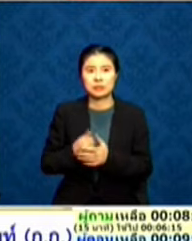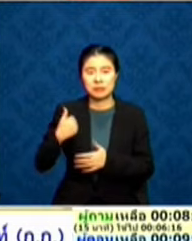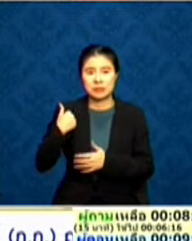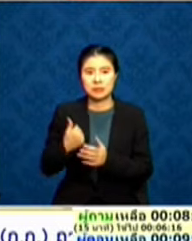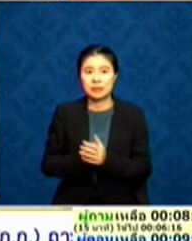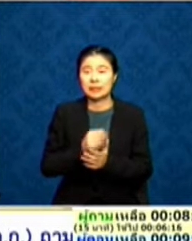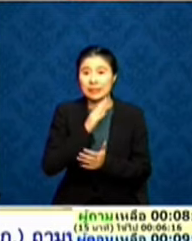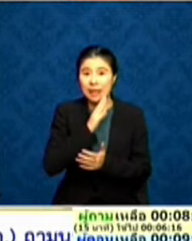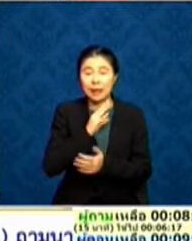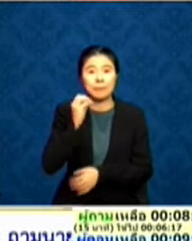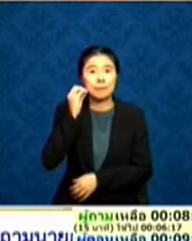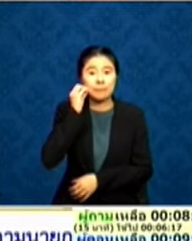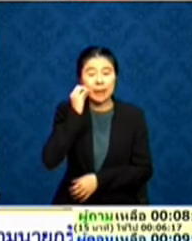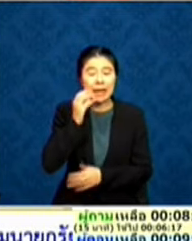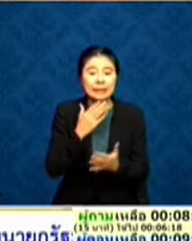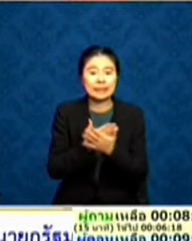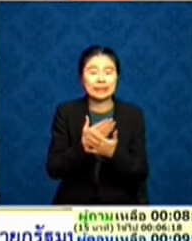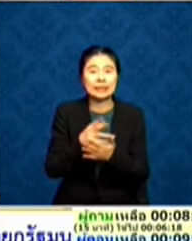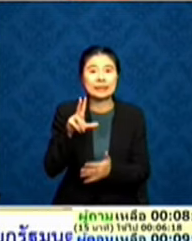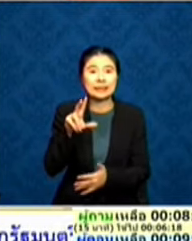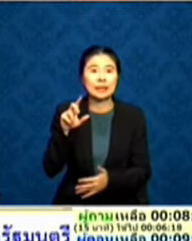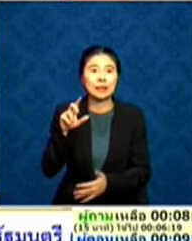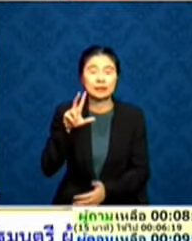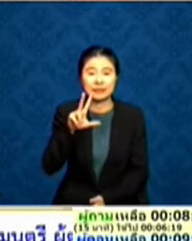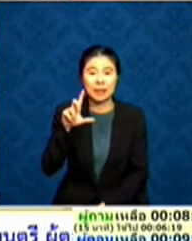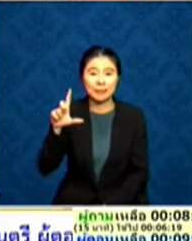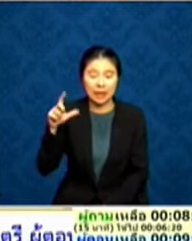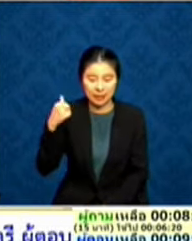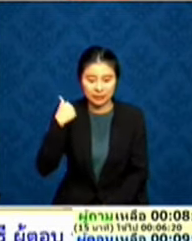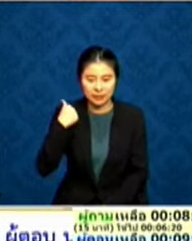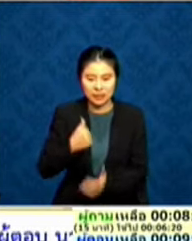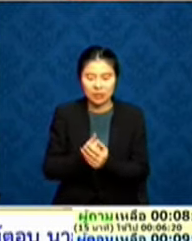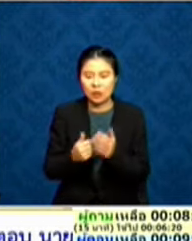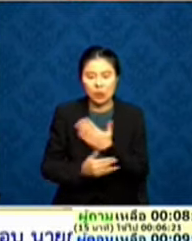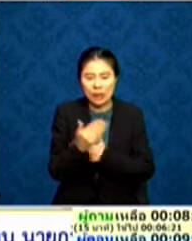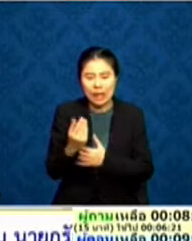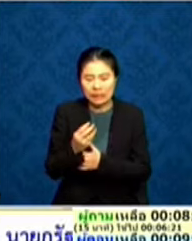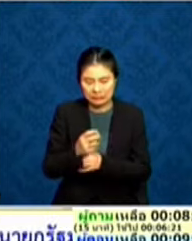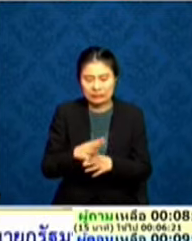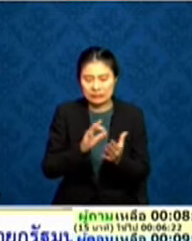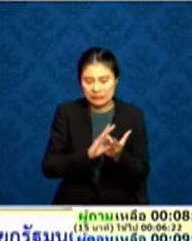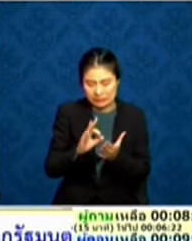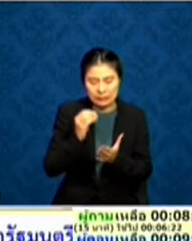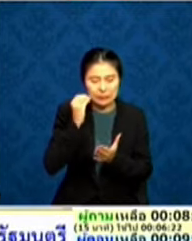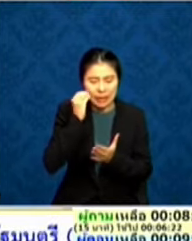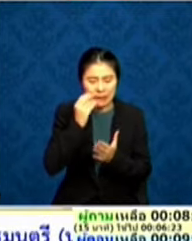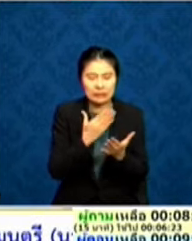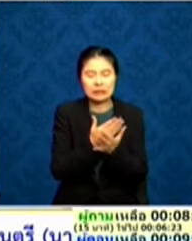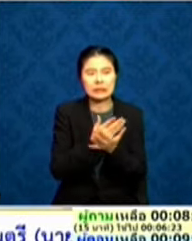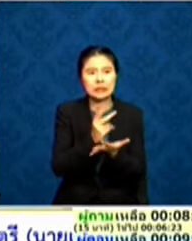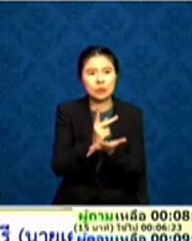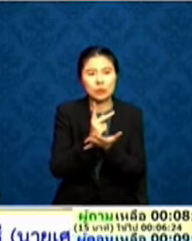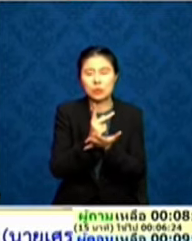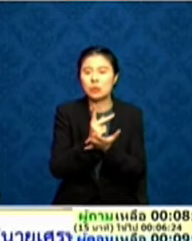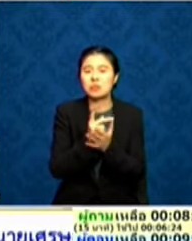ะ แต่ถ้าจับใจความจากที่ท่านชาดามาตอบเนี่ยก็คือจับใจความได้ประมาณว่ามันมีความซับซ้อนกฎหมายเรื่องนี้มันไม่ต